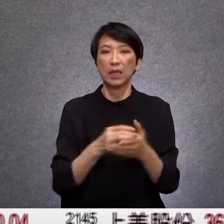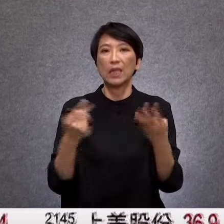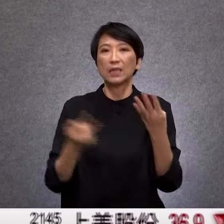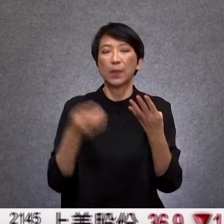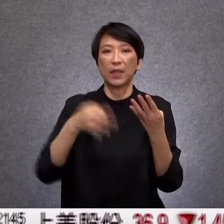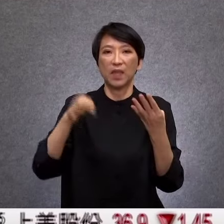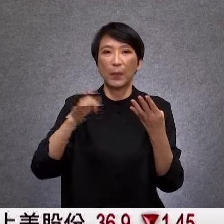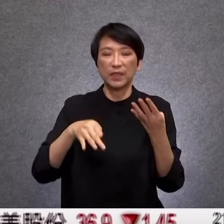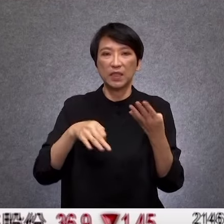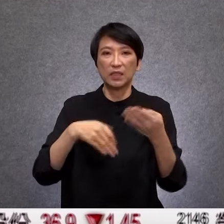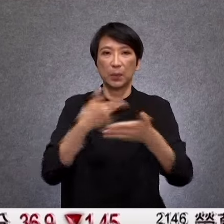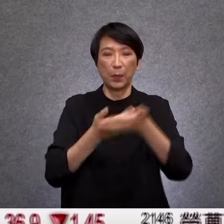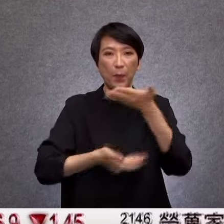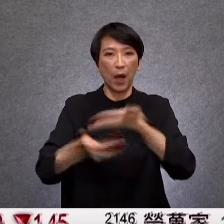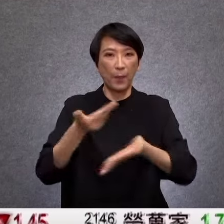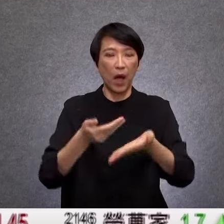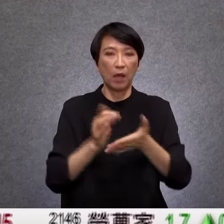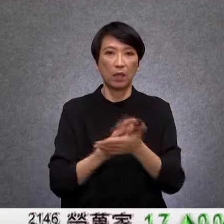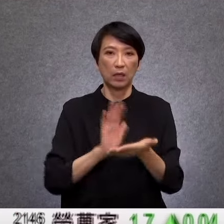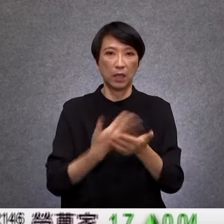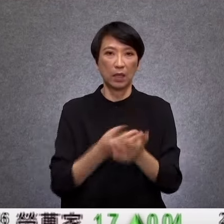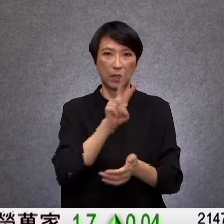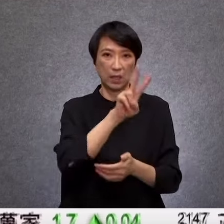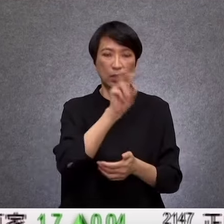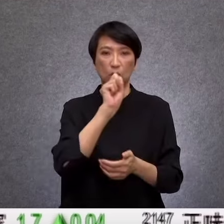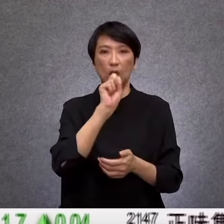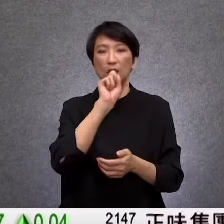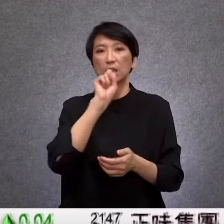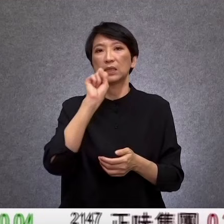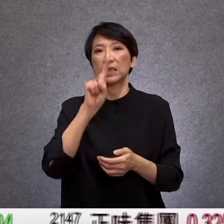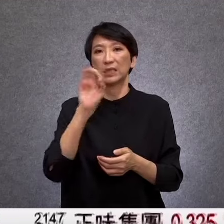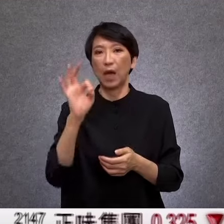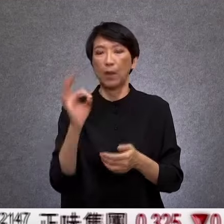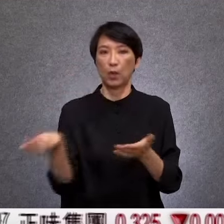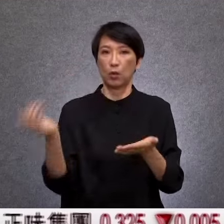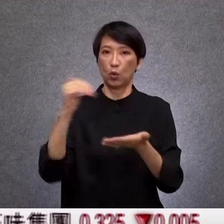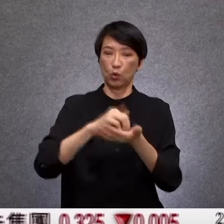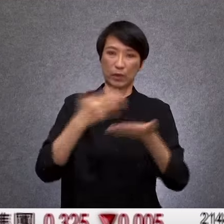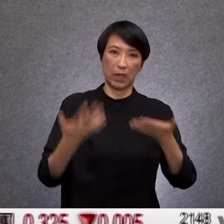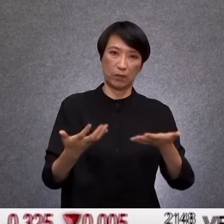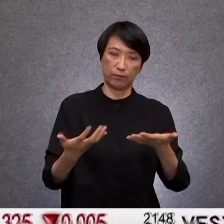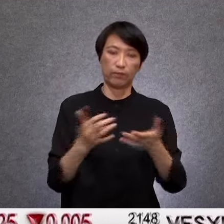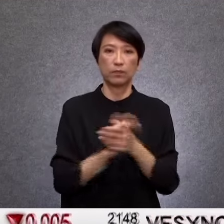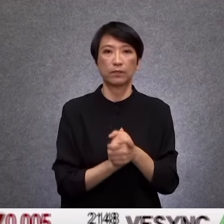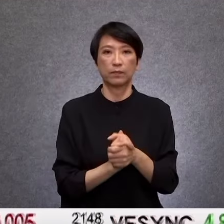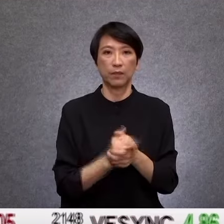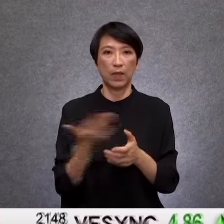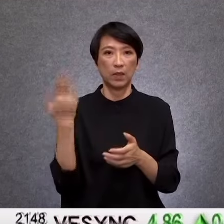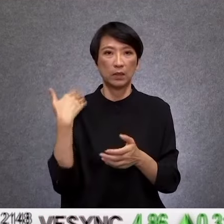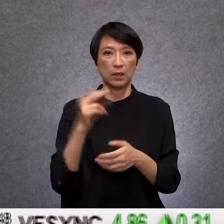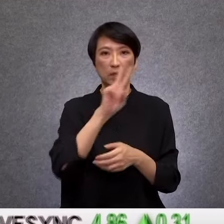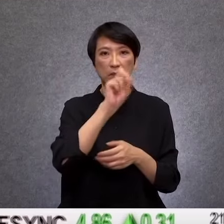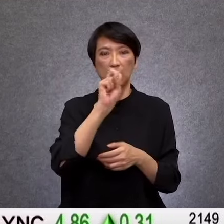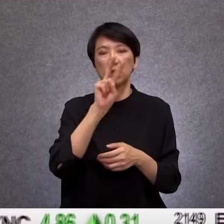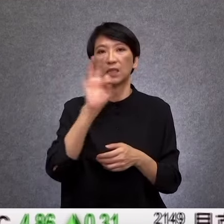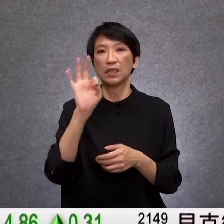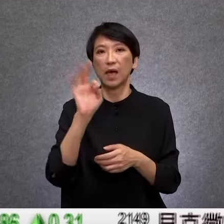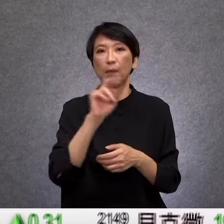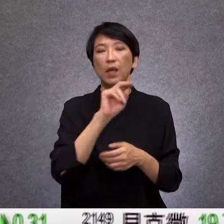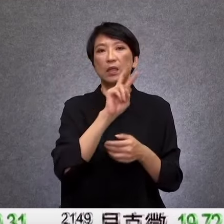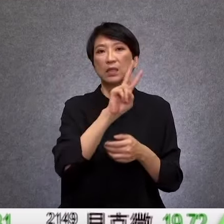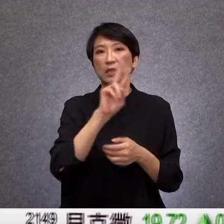較低。舊年個交投量大概43,000宗，但如果我哋睇翻咧，由2013年一路數落嚟咧，其實咧